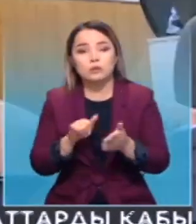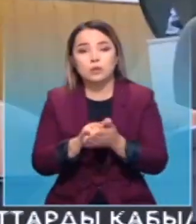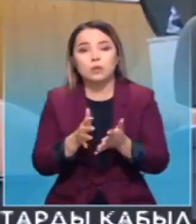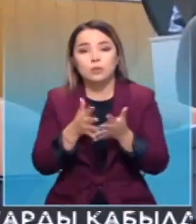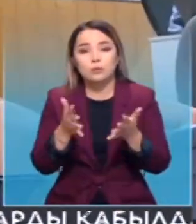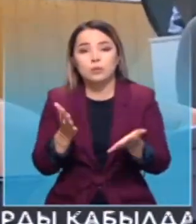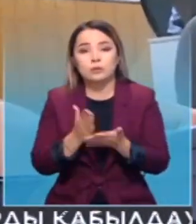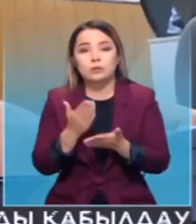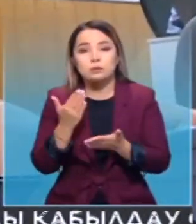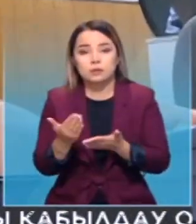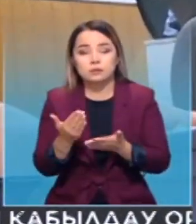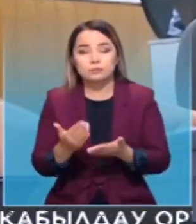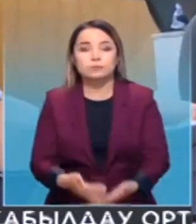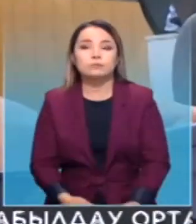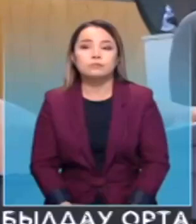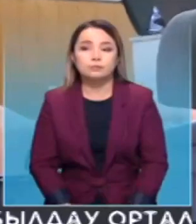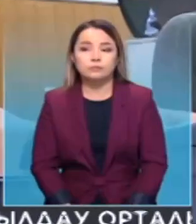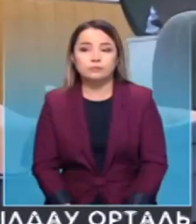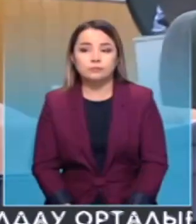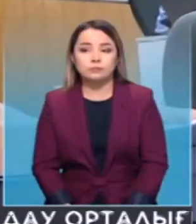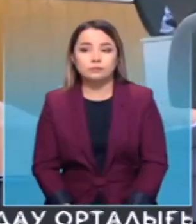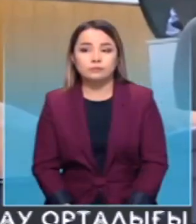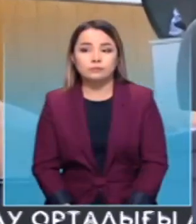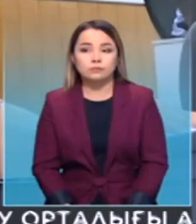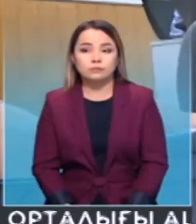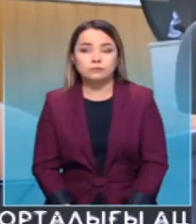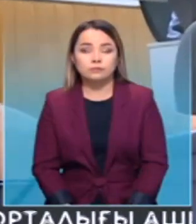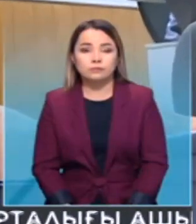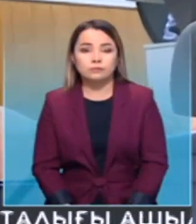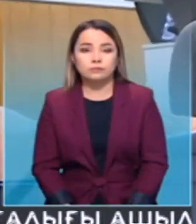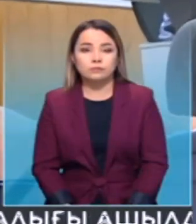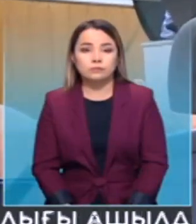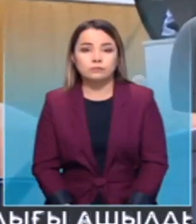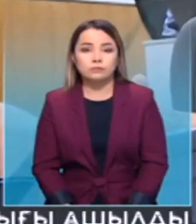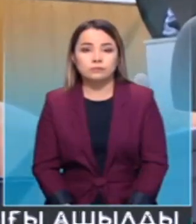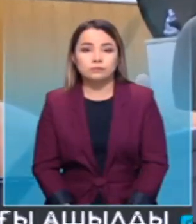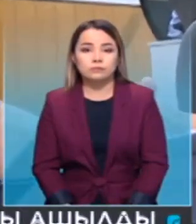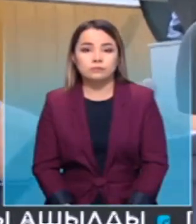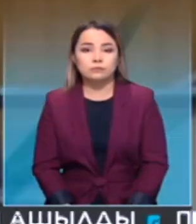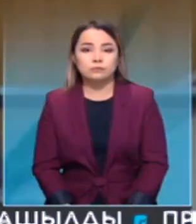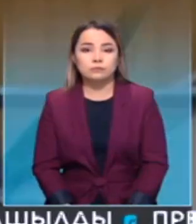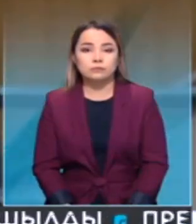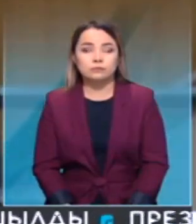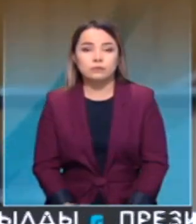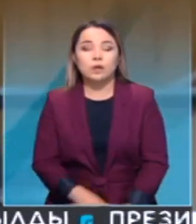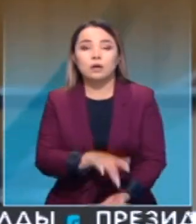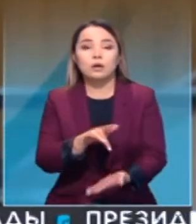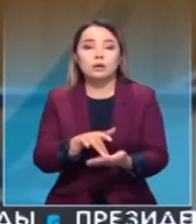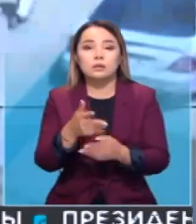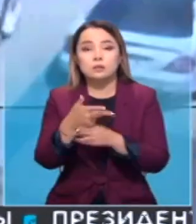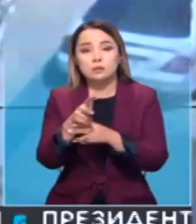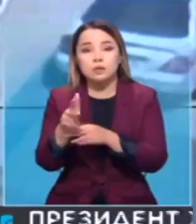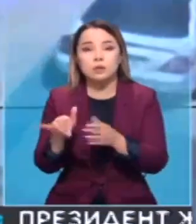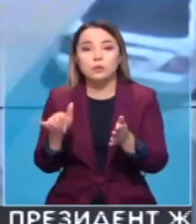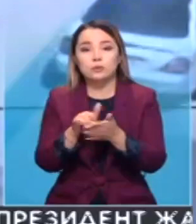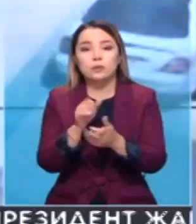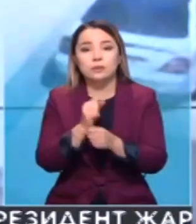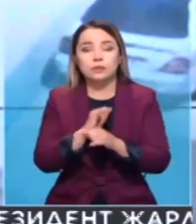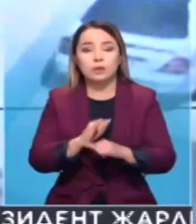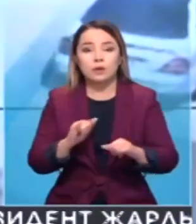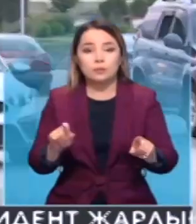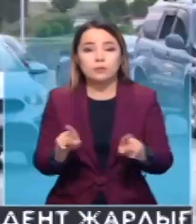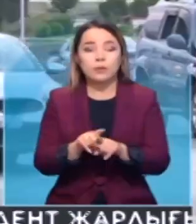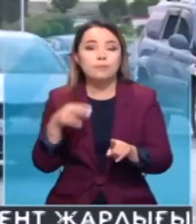жататын. Орандар Жақан Аханова, Қалқаман 2, Алтабас, ДТП түсіпті. Кімнің учасы? Қалада бейнебақылау жүйесін дамыту